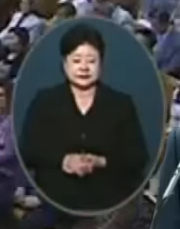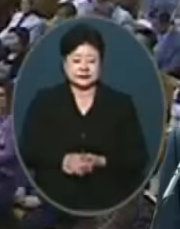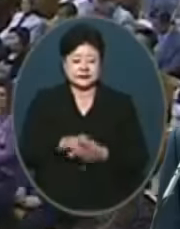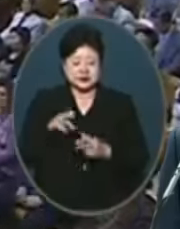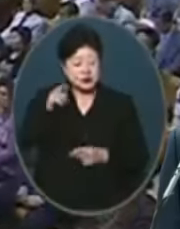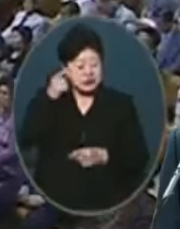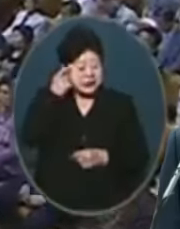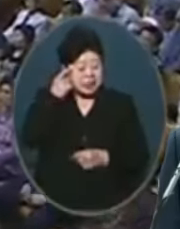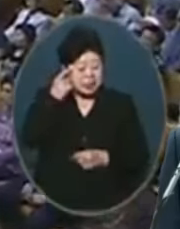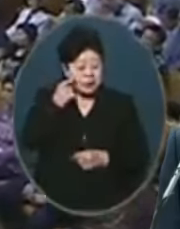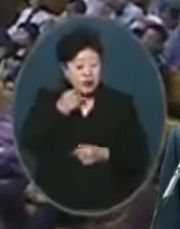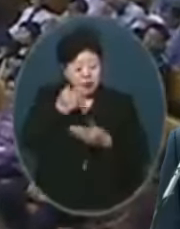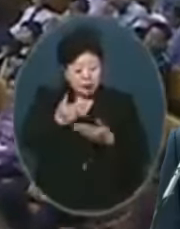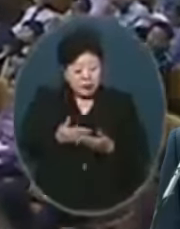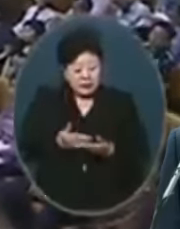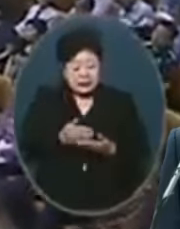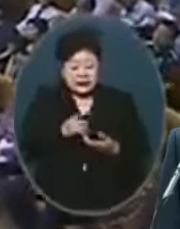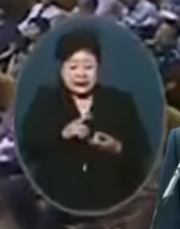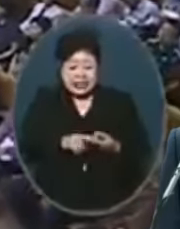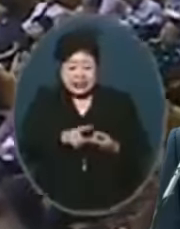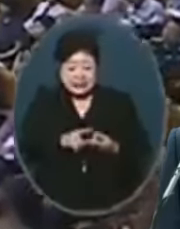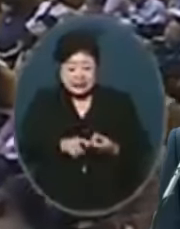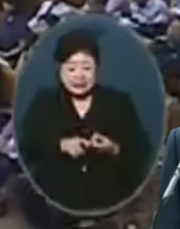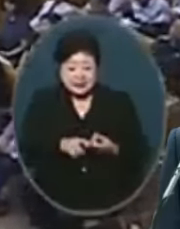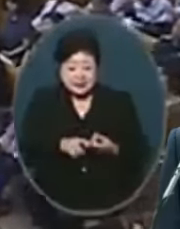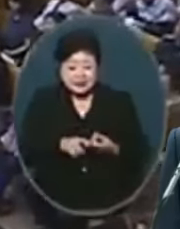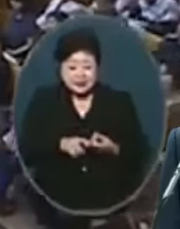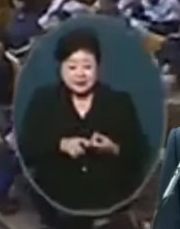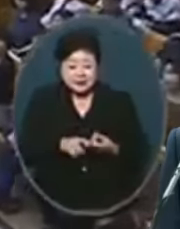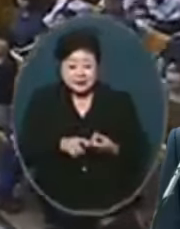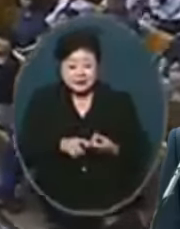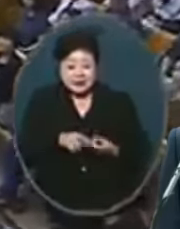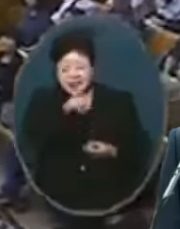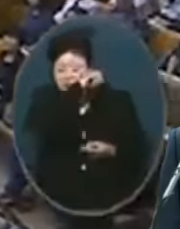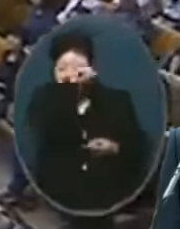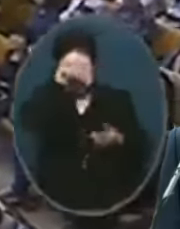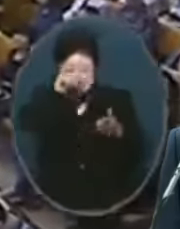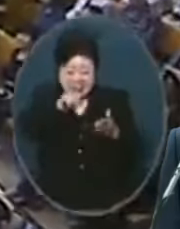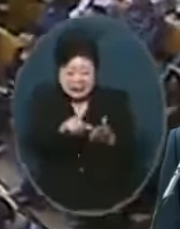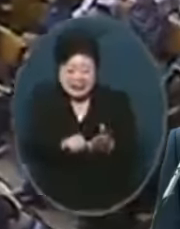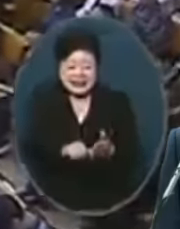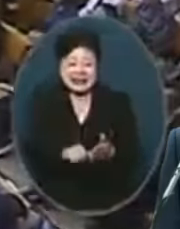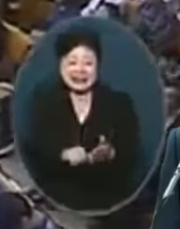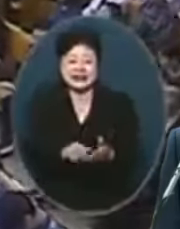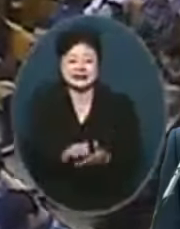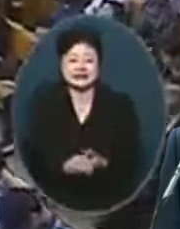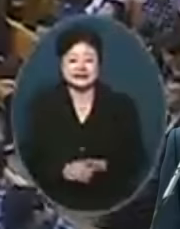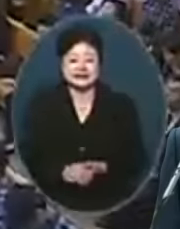이제 우리 생각이 무엇을 받아들이느냐에 따라서 인생이